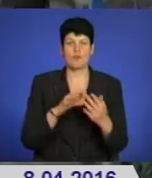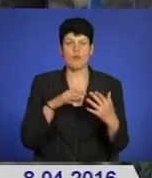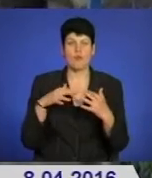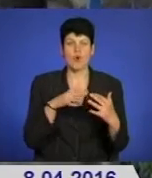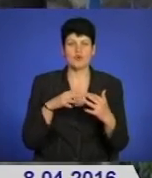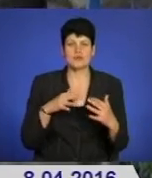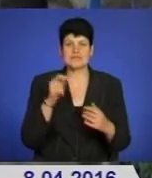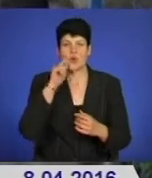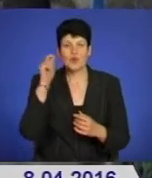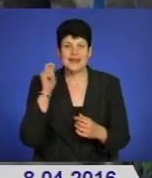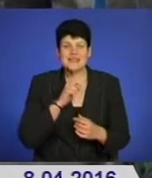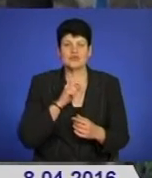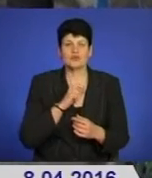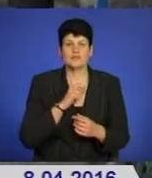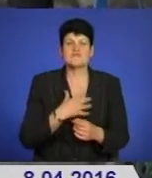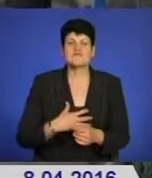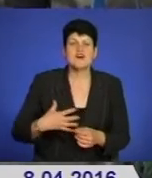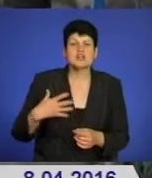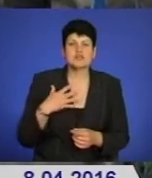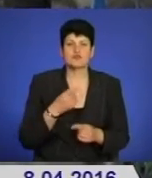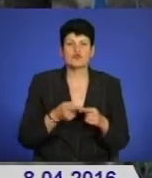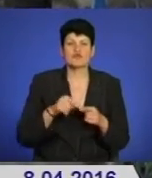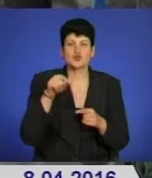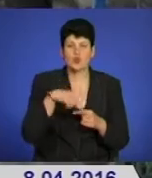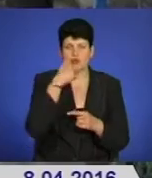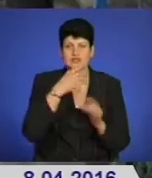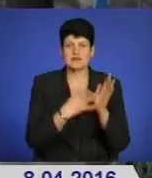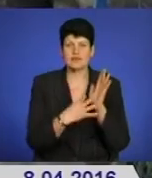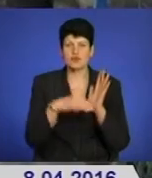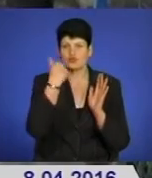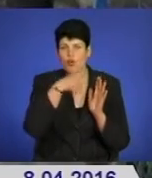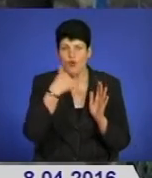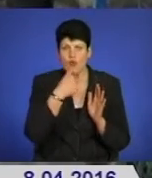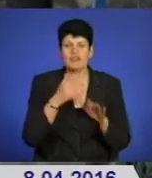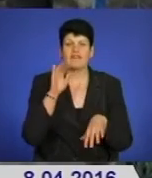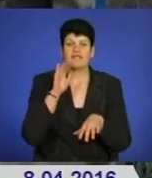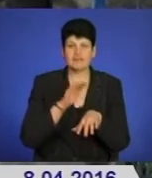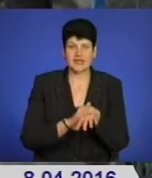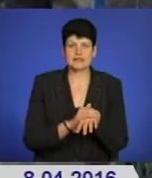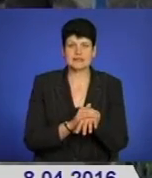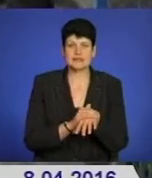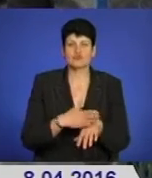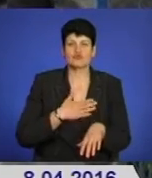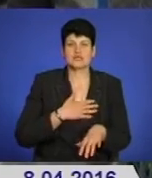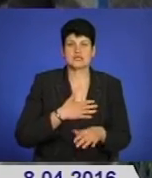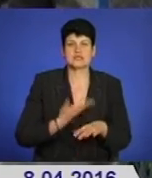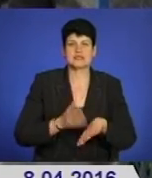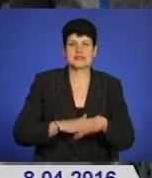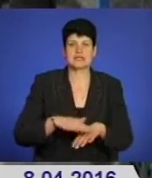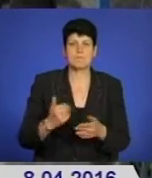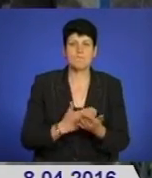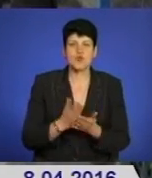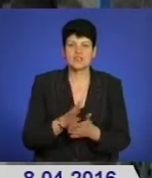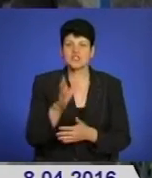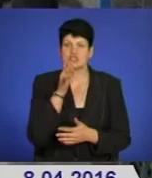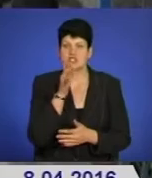Україну. І дуже важливо, що саме в цьому році виповнюється 90 років. І фактично в наш складний політичний час, в